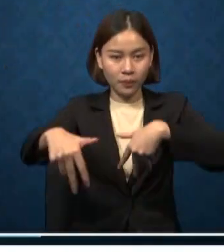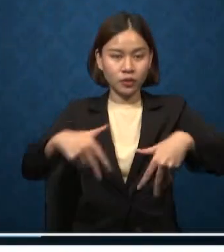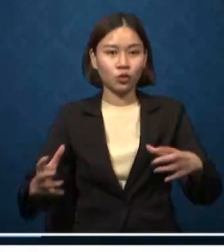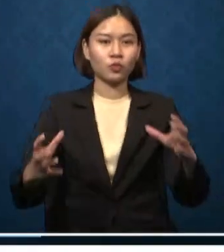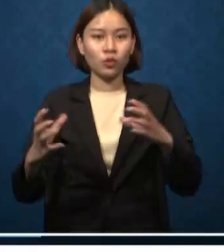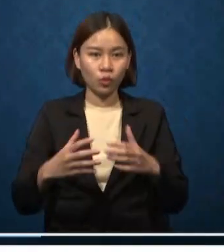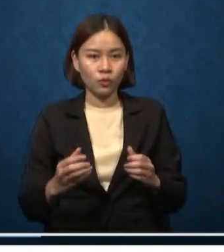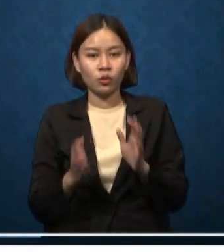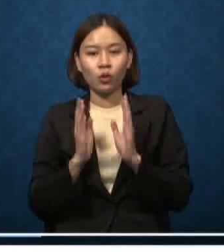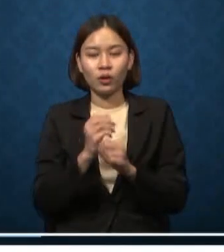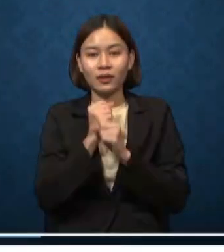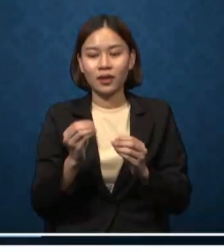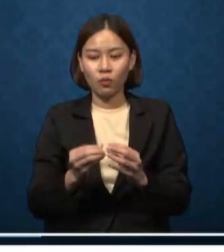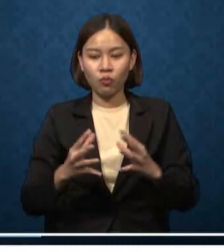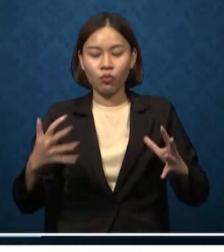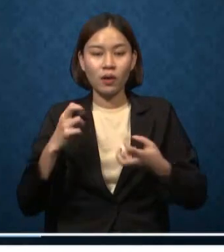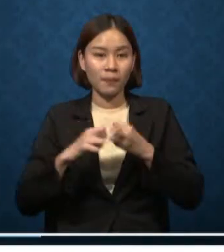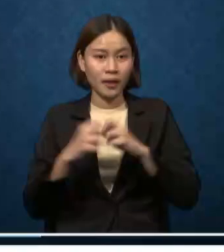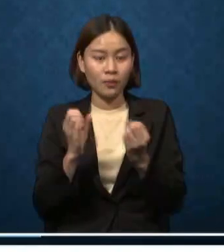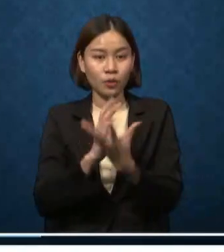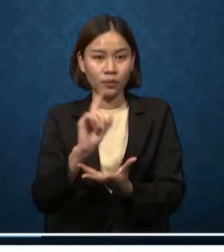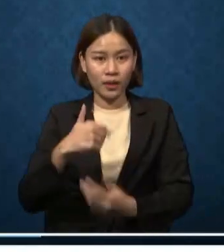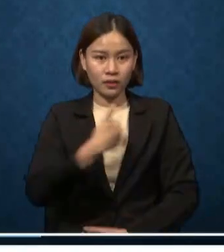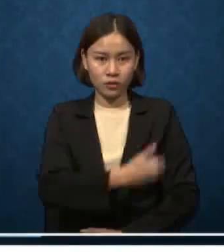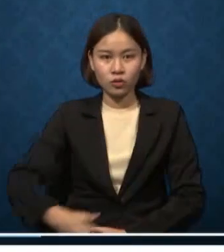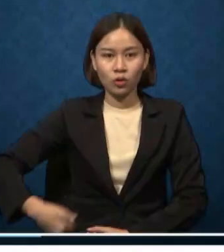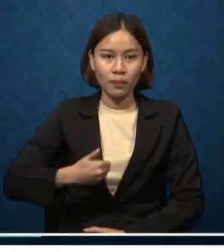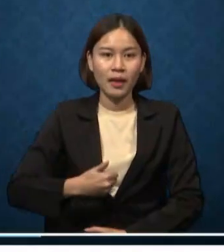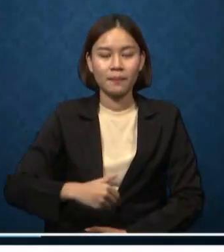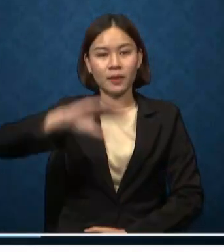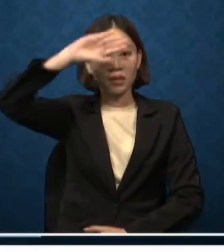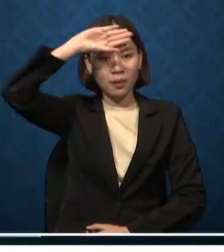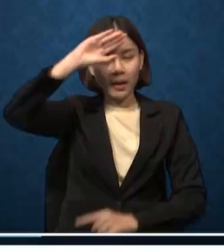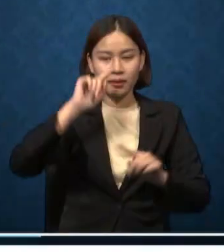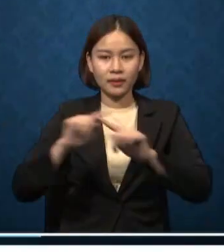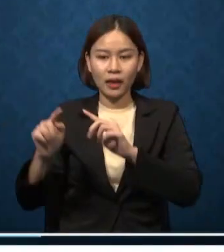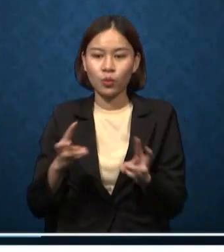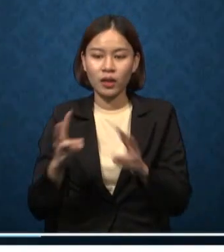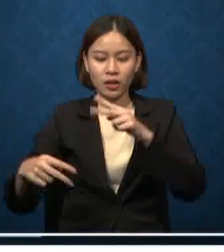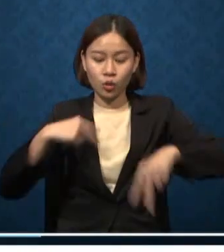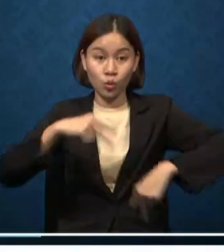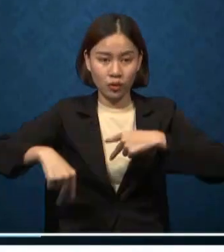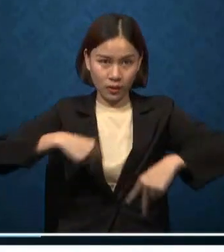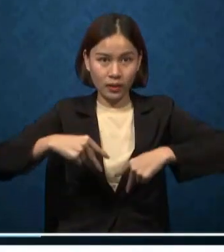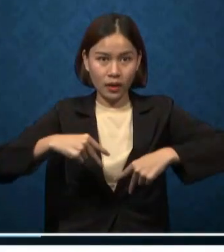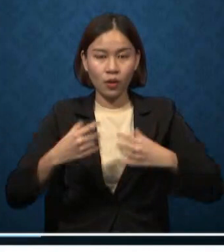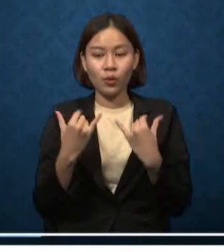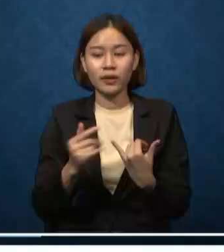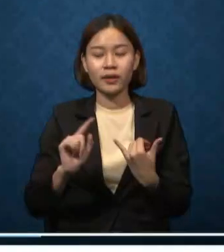ายุจะมีปัญหาใหญ่ที่ตามมาด้านสุขภาพความเจ็บป่วยและการดูแลรักษาใน